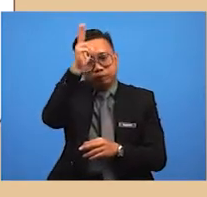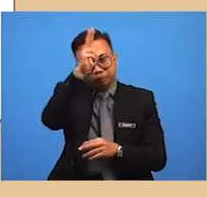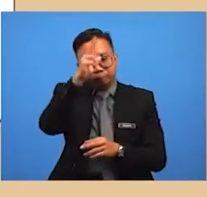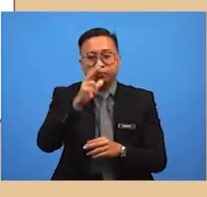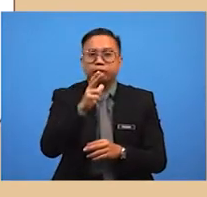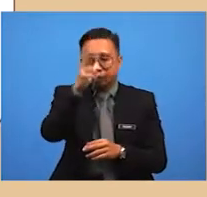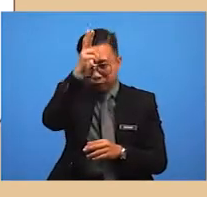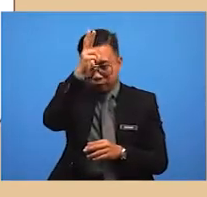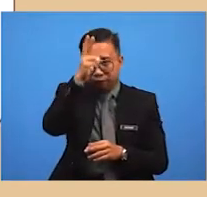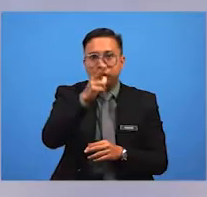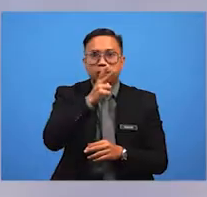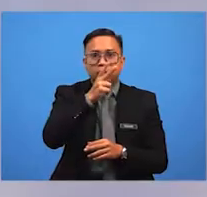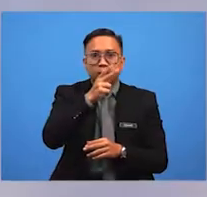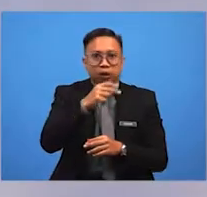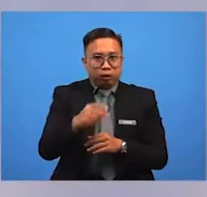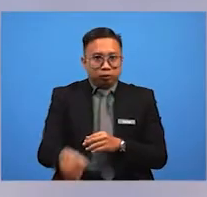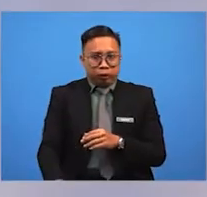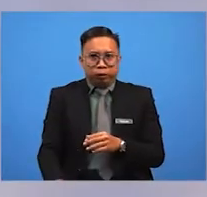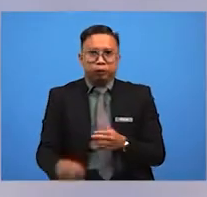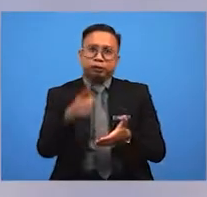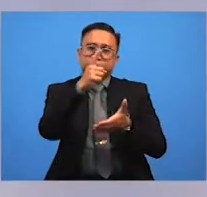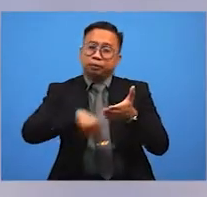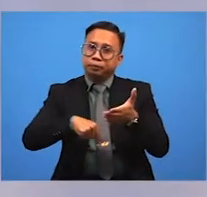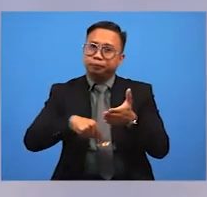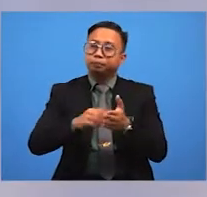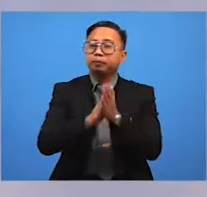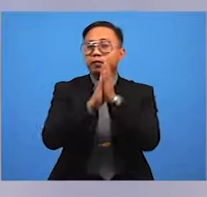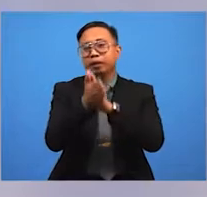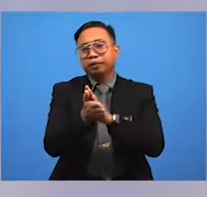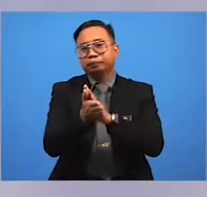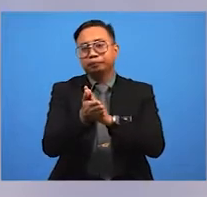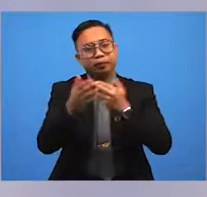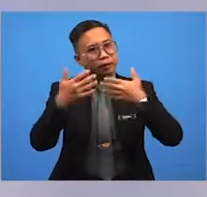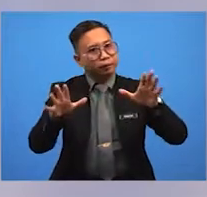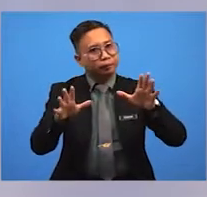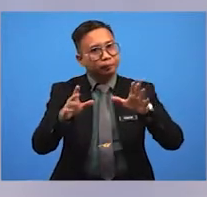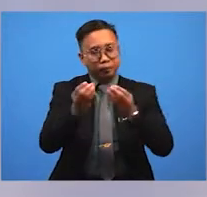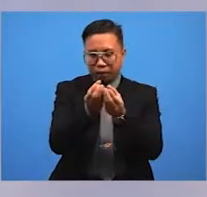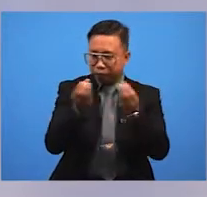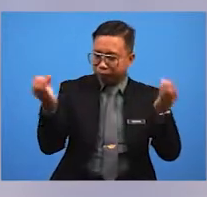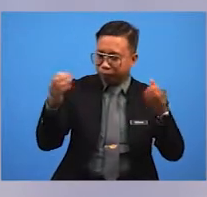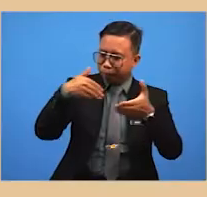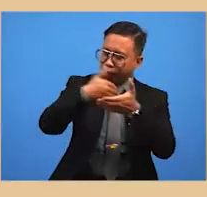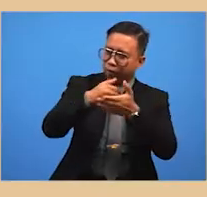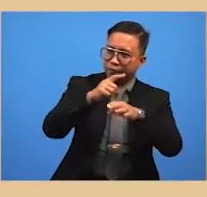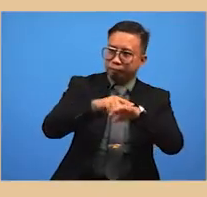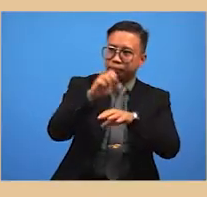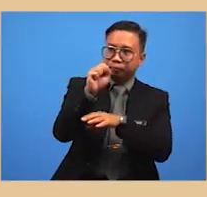bersifat haploid. Apakah yang berlaku setelah tiub debunga sampai di stil?